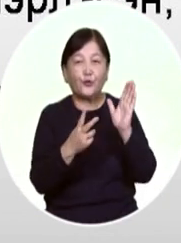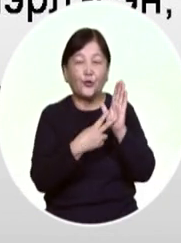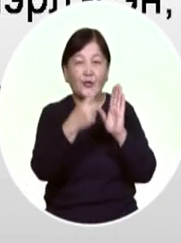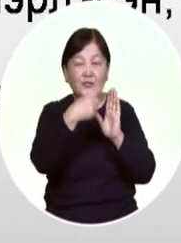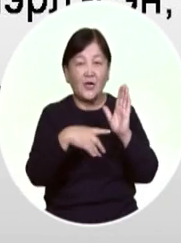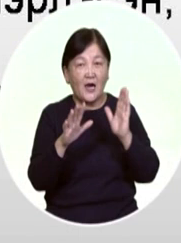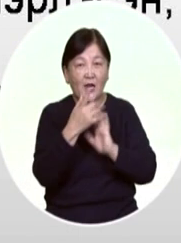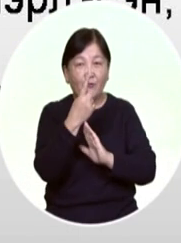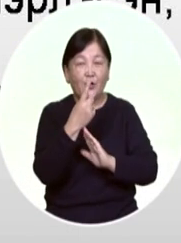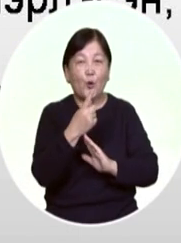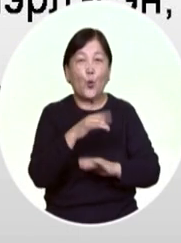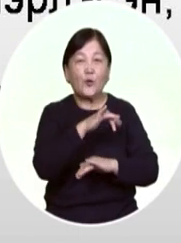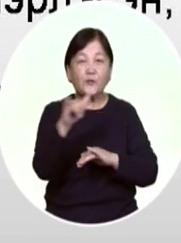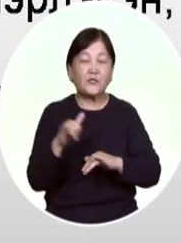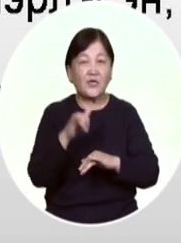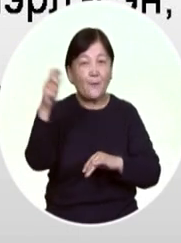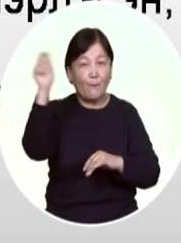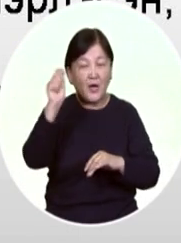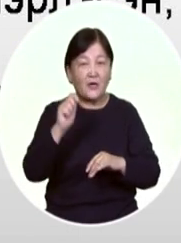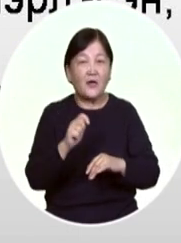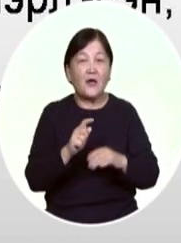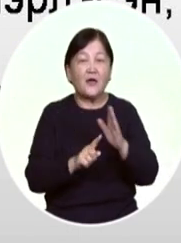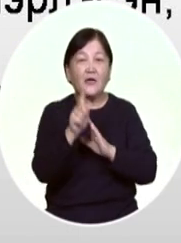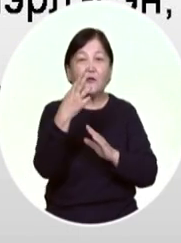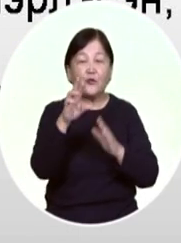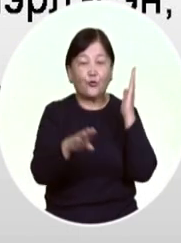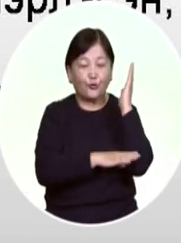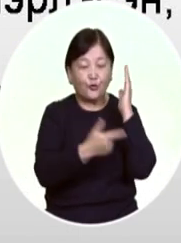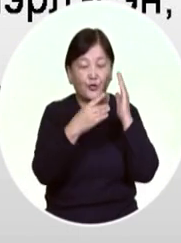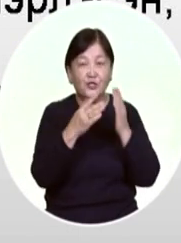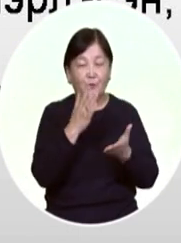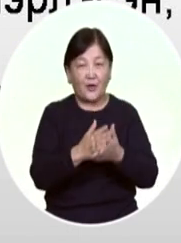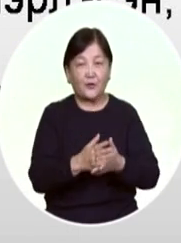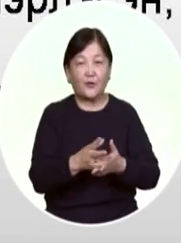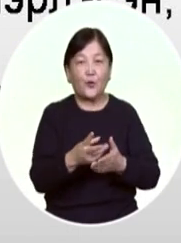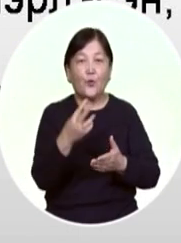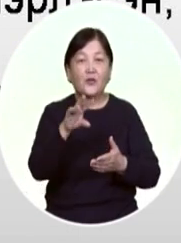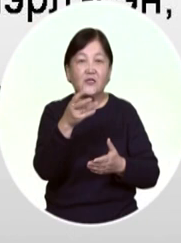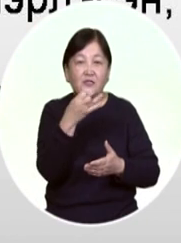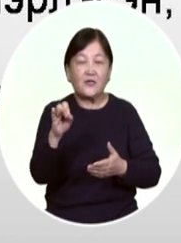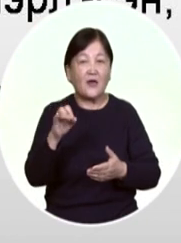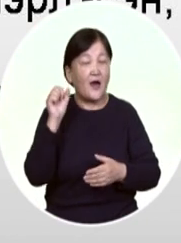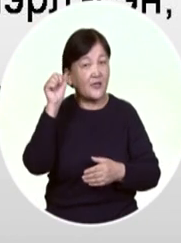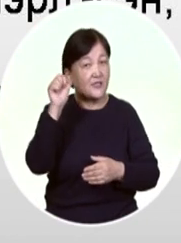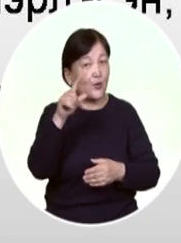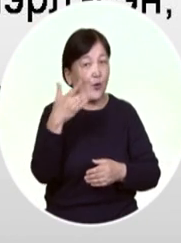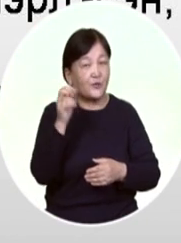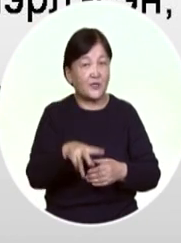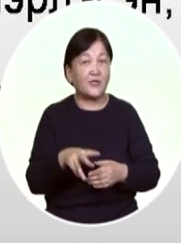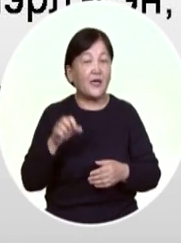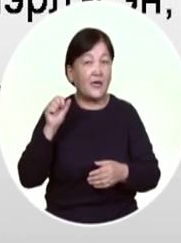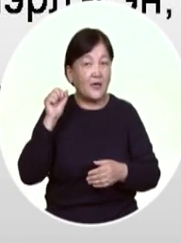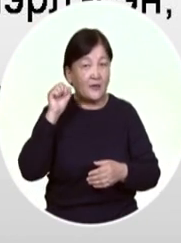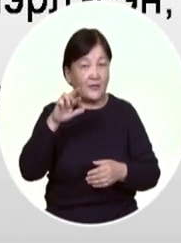гэж. Энэ яагаад улсын баяр наадам эхэлж байгаа гэхээр үндэсний ардчилсан хувьсгал ялсан өдөр байгаа.